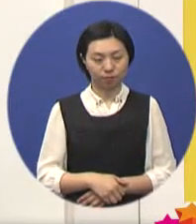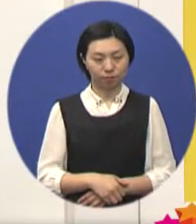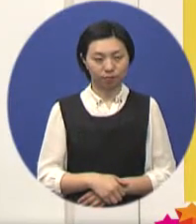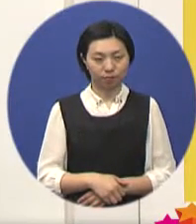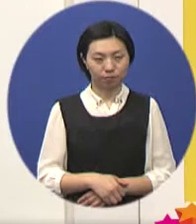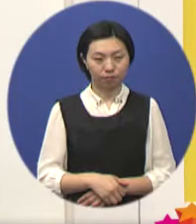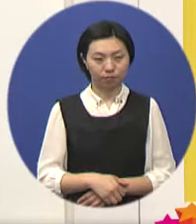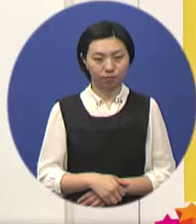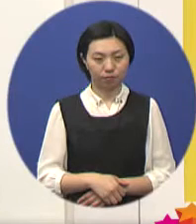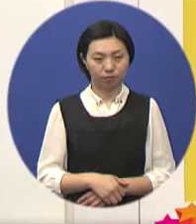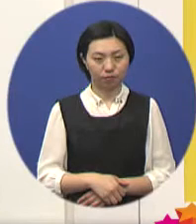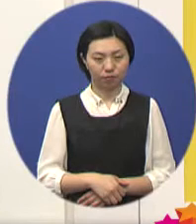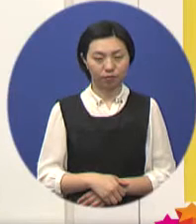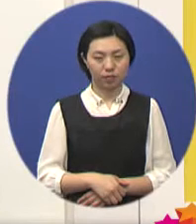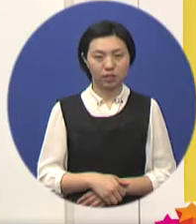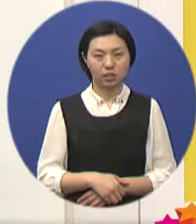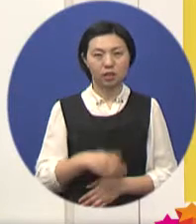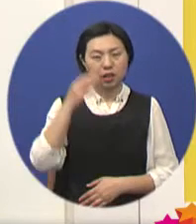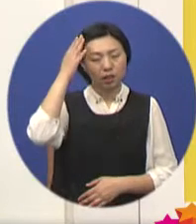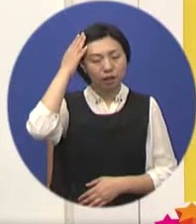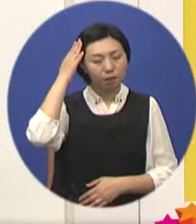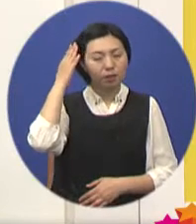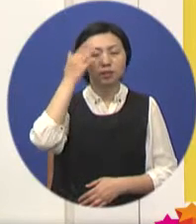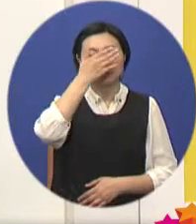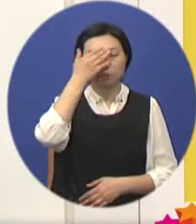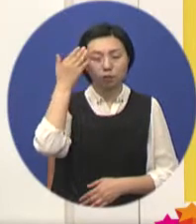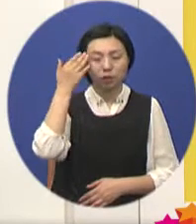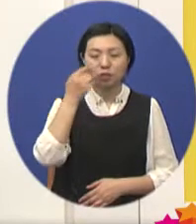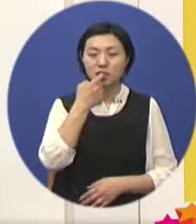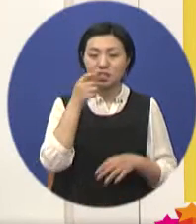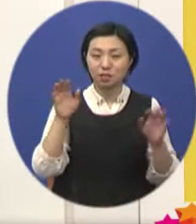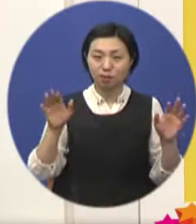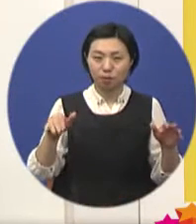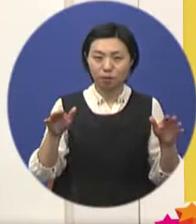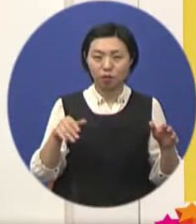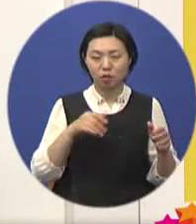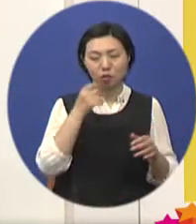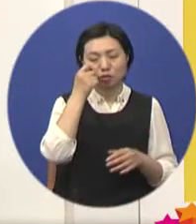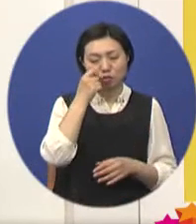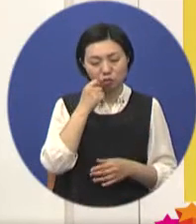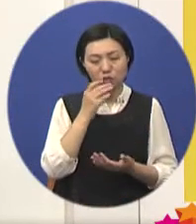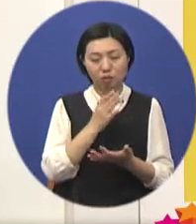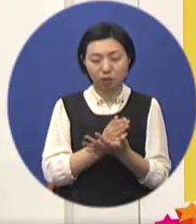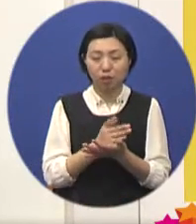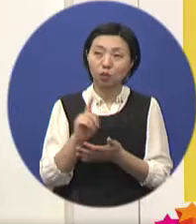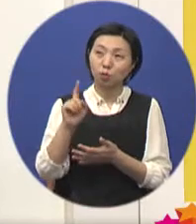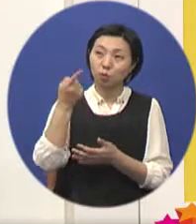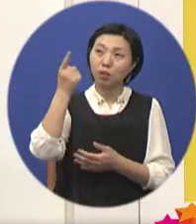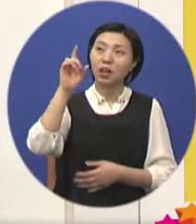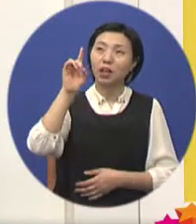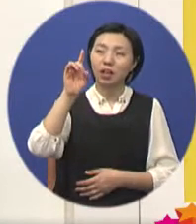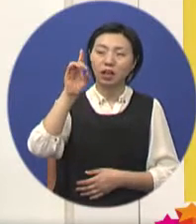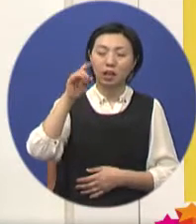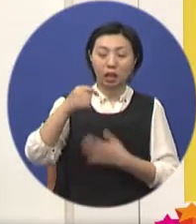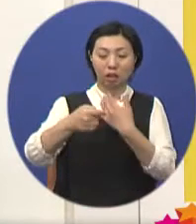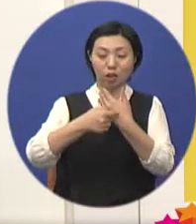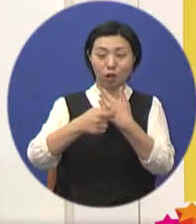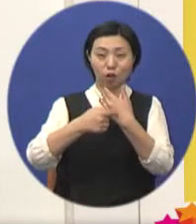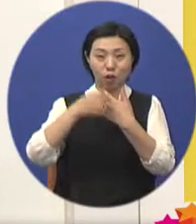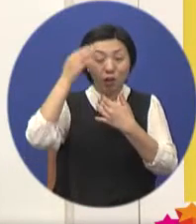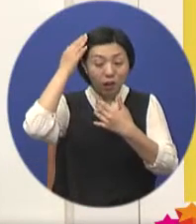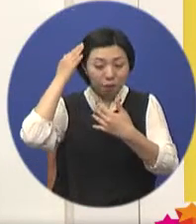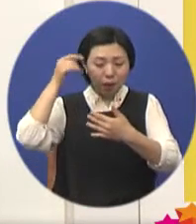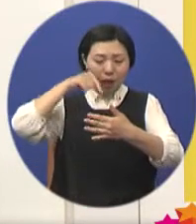가마귀 검타하고 백로야 웃지 마라. 네. 거지고 소꺼머니는 너뿐인가 하노라. 거지 검은들 속조차